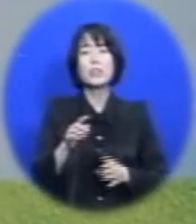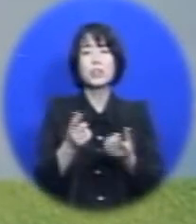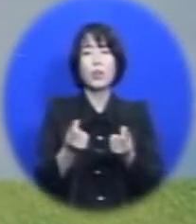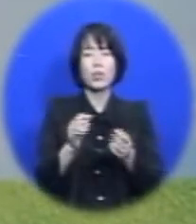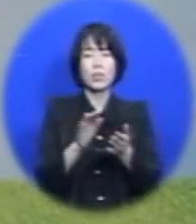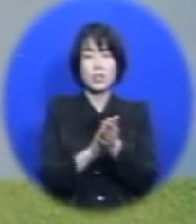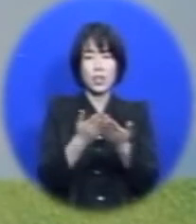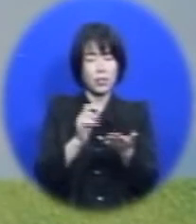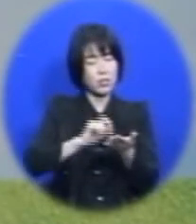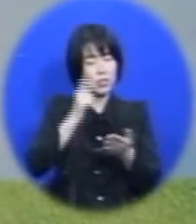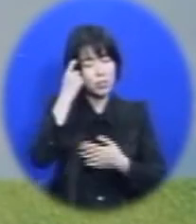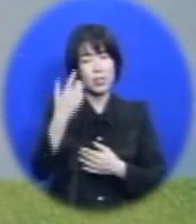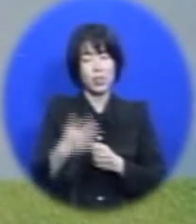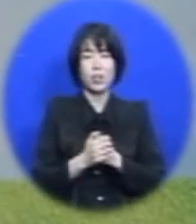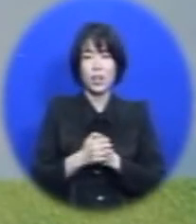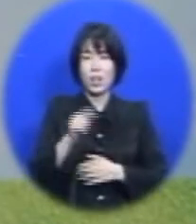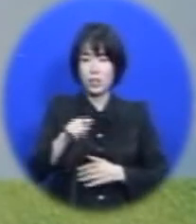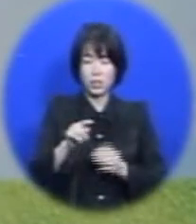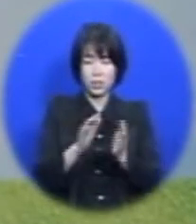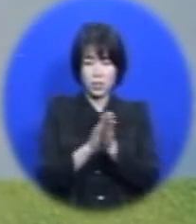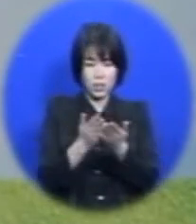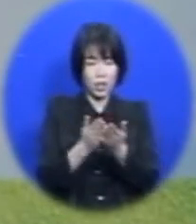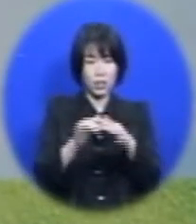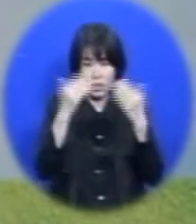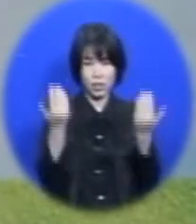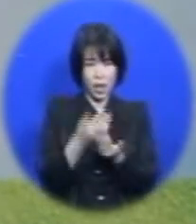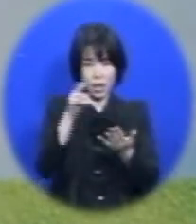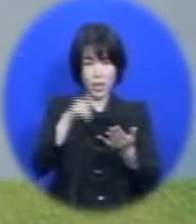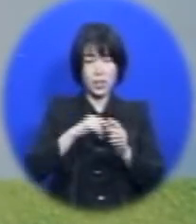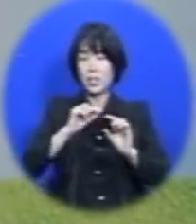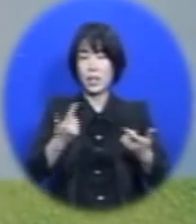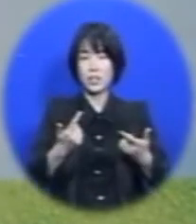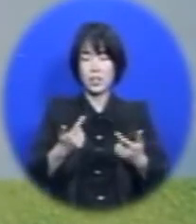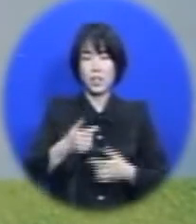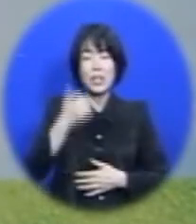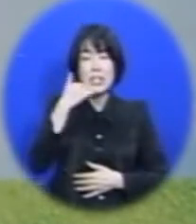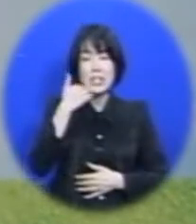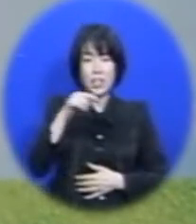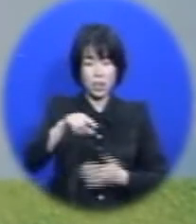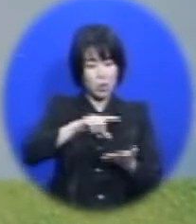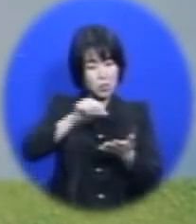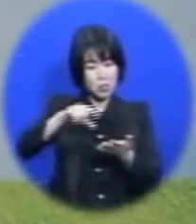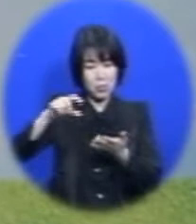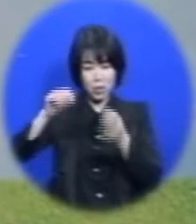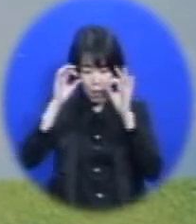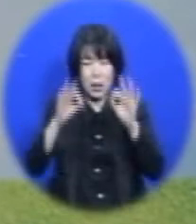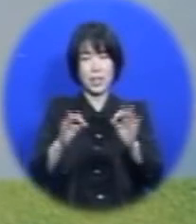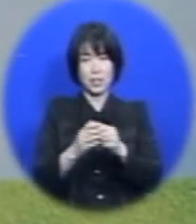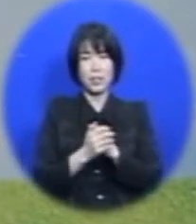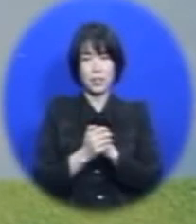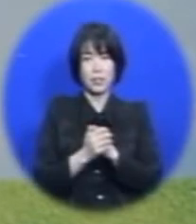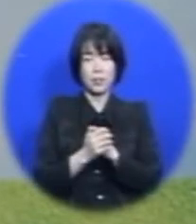말입니다. 그 책을 제가 다 읽어보진 않았어요. 그냥 그 책에 대한 요약만 제가 보았습니다.